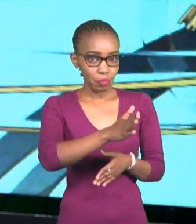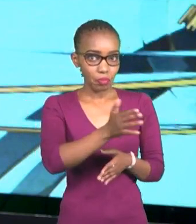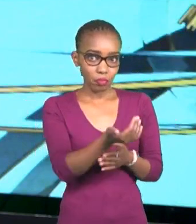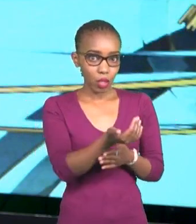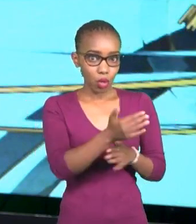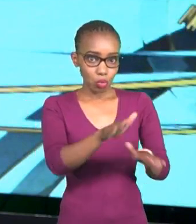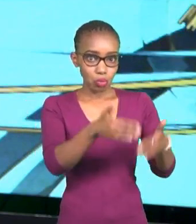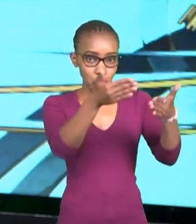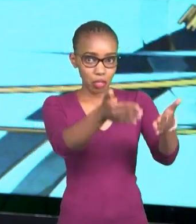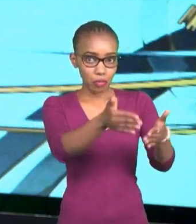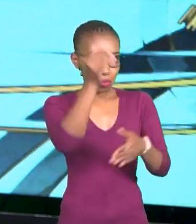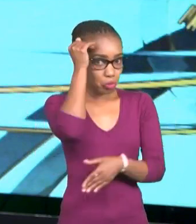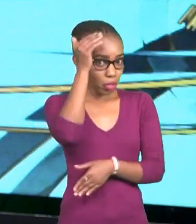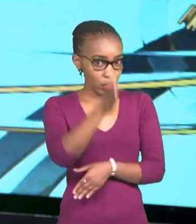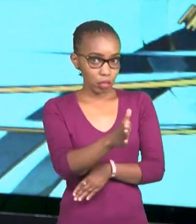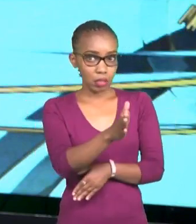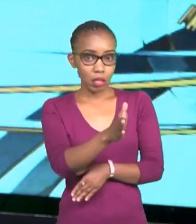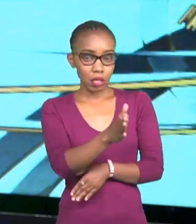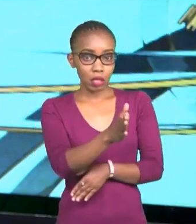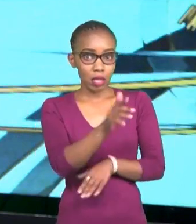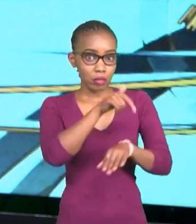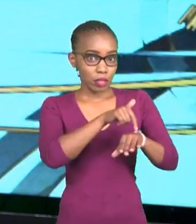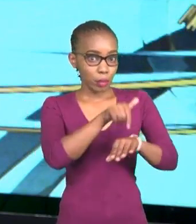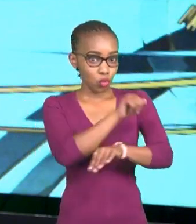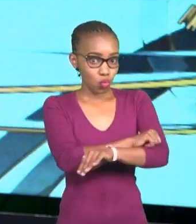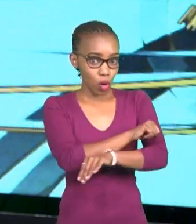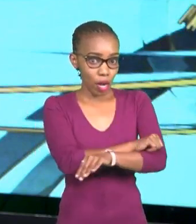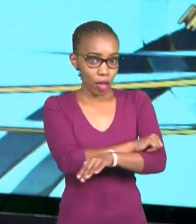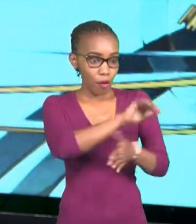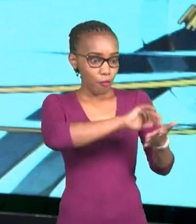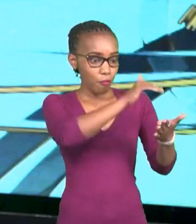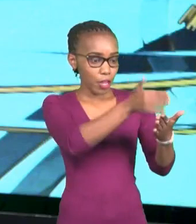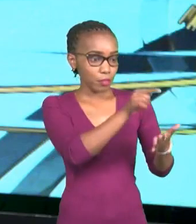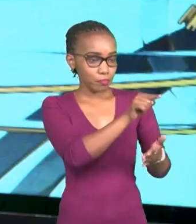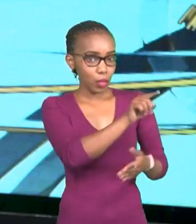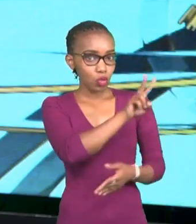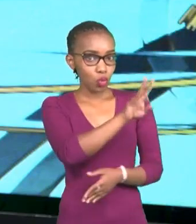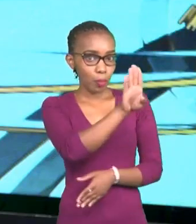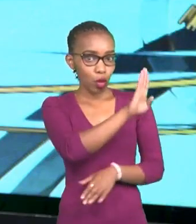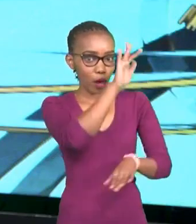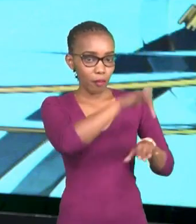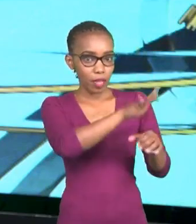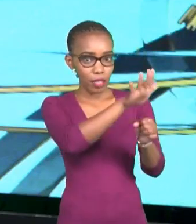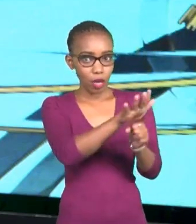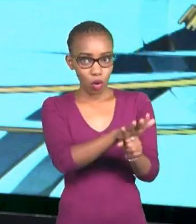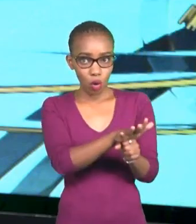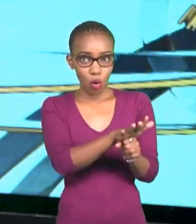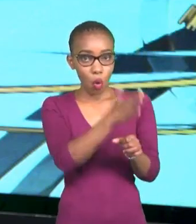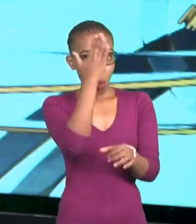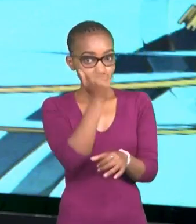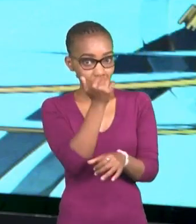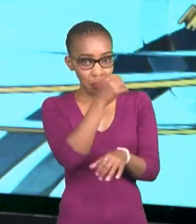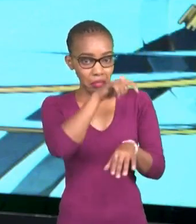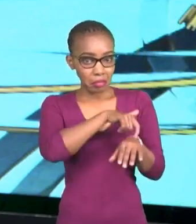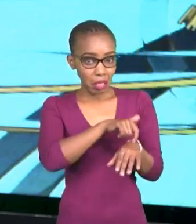kupea wanafunzi pesa ya kukaa nayo shuleni. Hiyo pesa more than 2 billion, it affects a lot. Ni venye tu labda ukiwa mwanafunzi